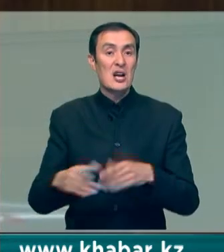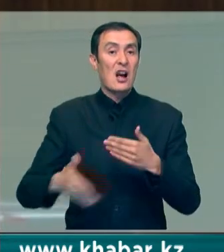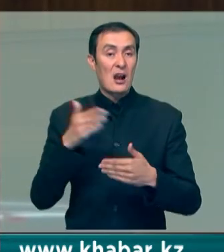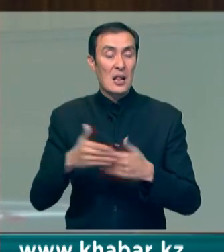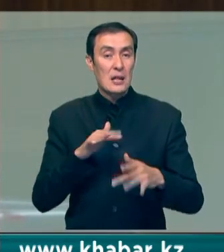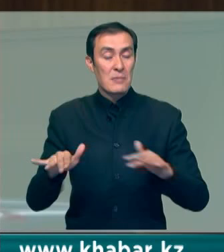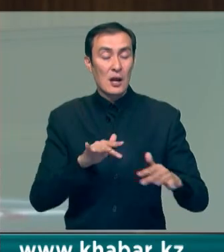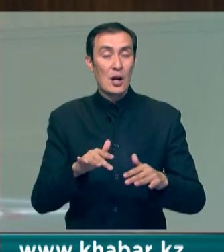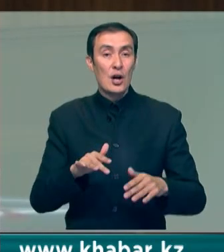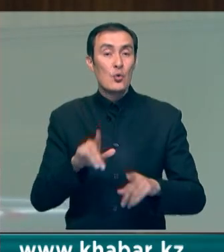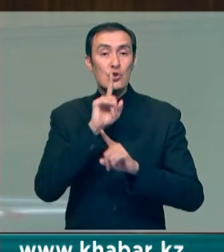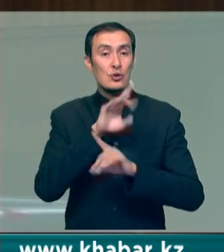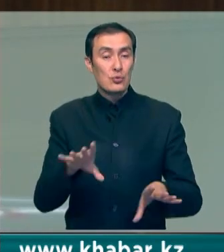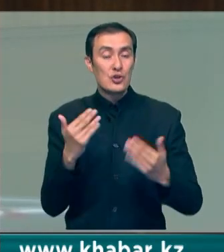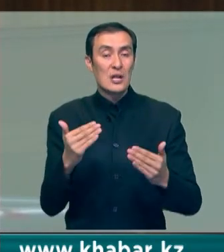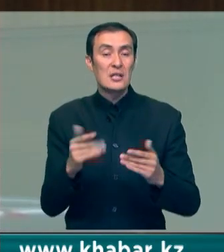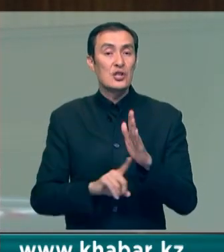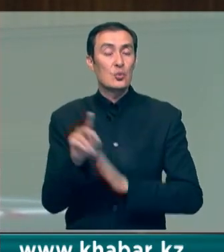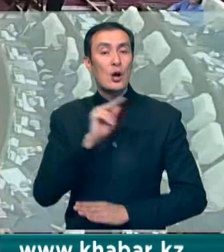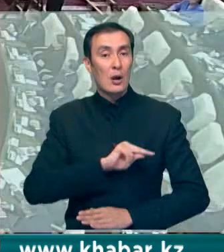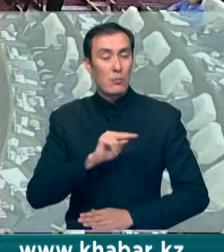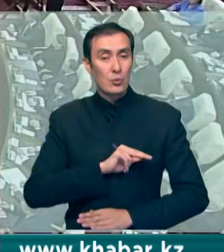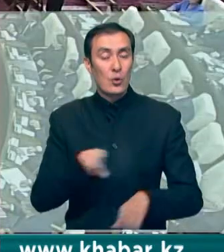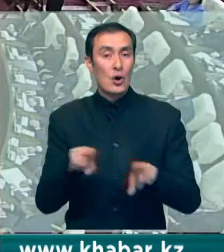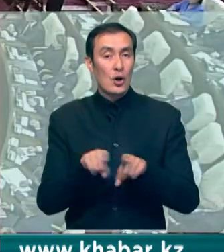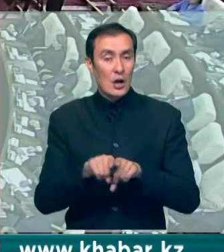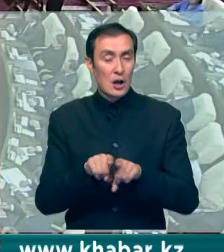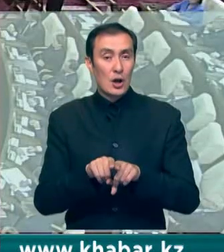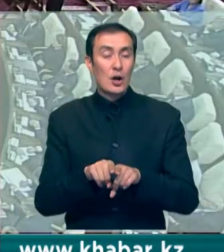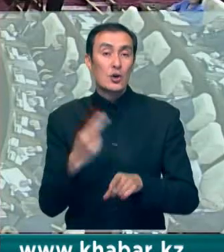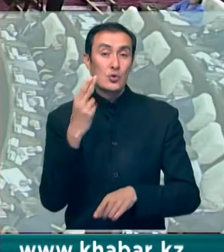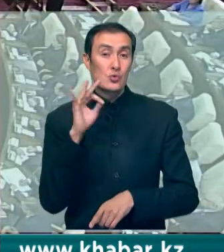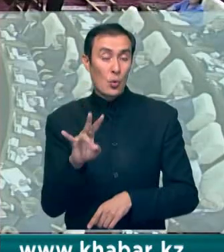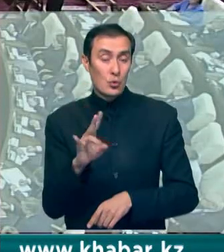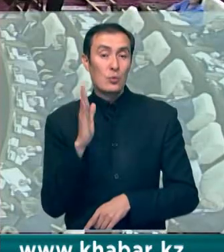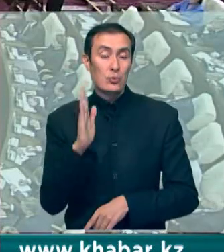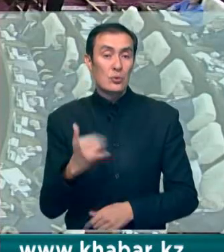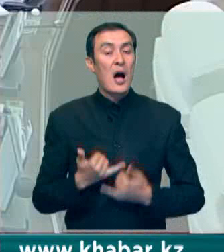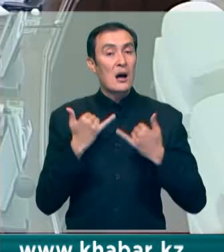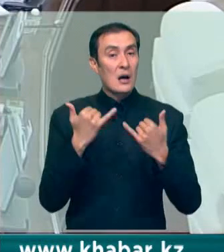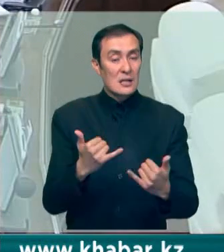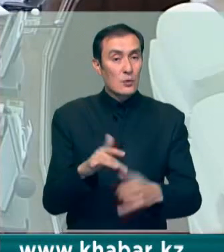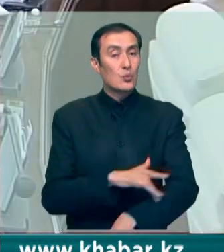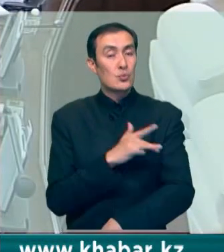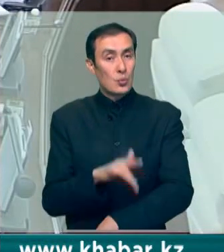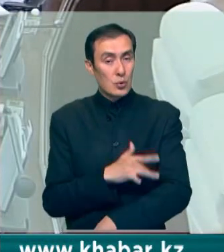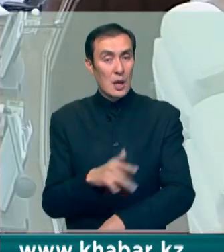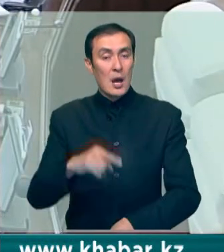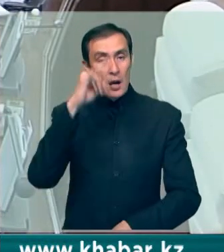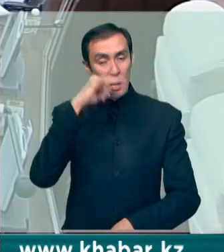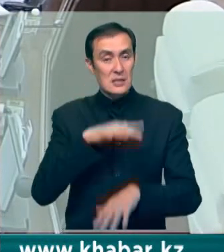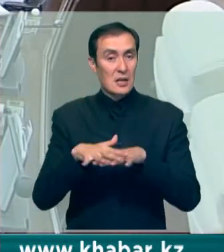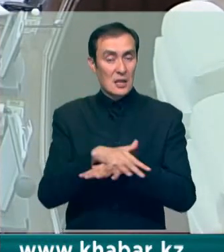мерами, уйдет в прошлое. Они перейдут в формат работы по типу ЦОНов, то есть будут оказывать услуги казахстанцам